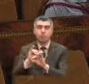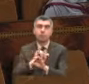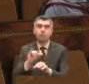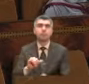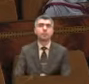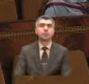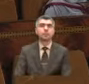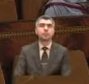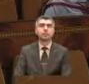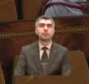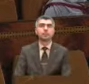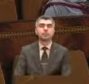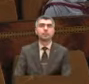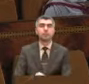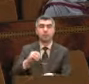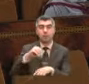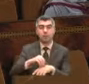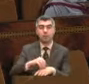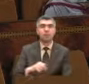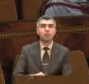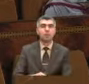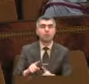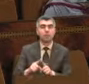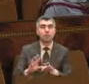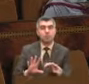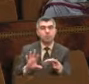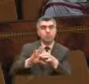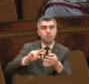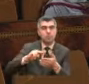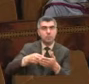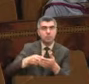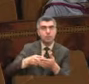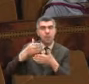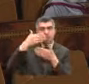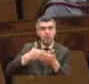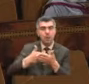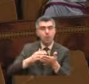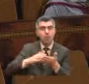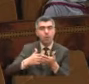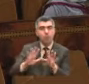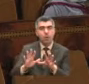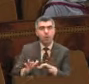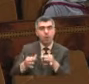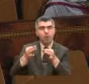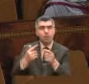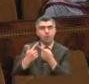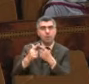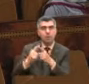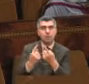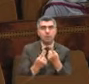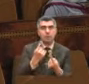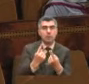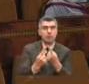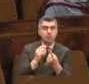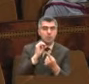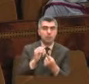فيه تجاوز المعاهدات الدوليه اللي صادق عليها المغرب متعلقه بمعاهده رامسار وبرشلونه ومعاهده ديال التنوع البيولوجي